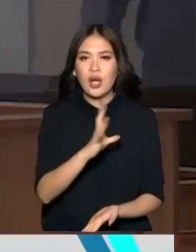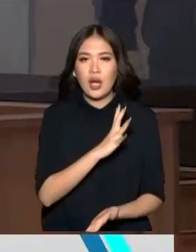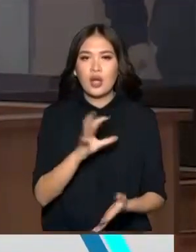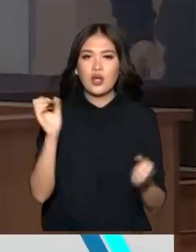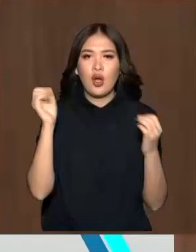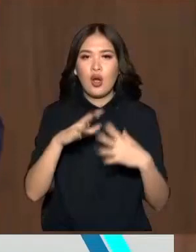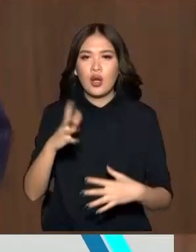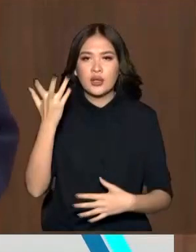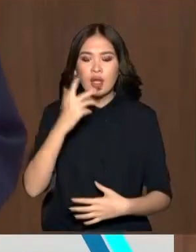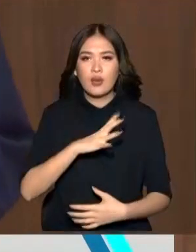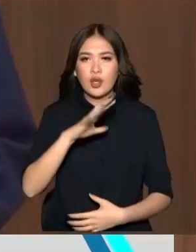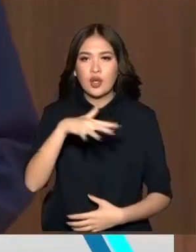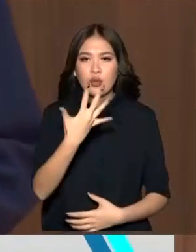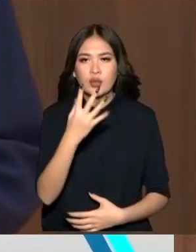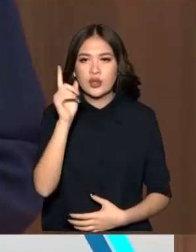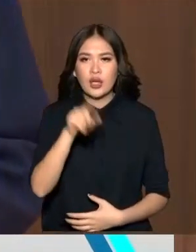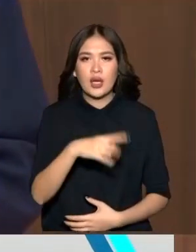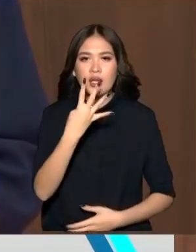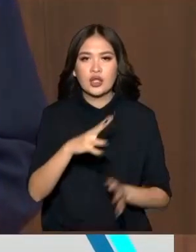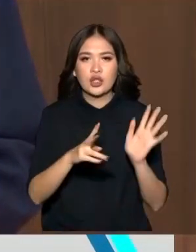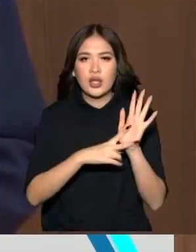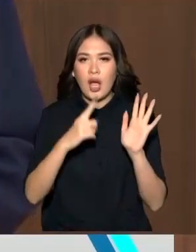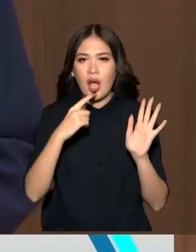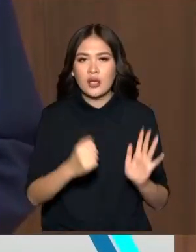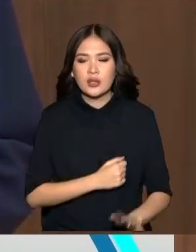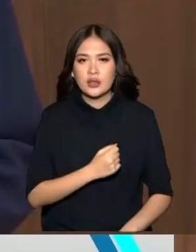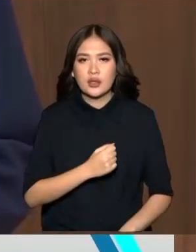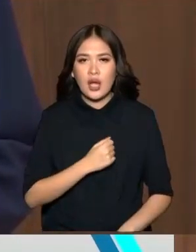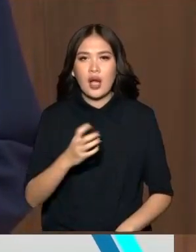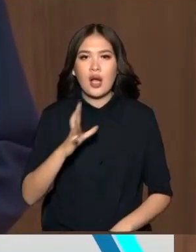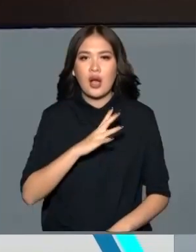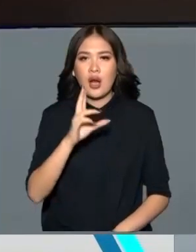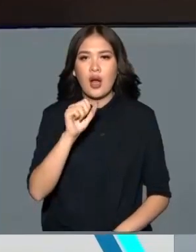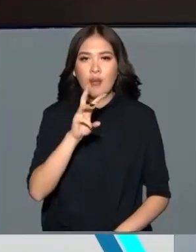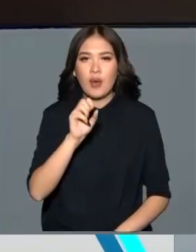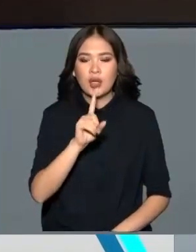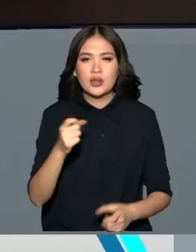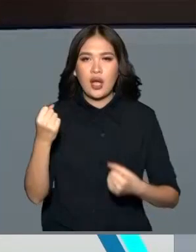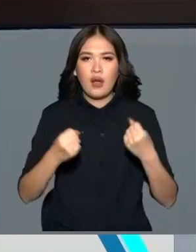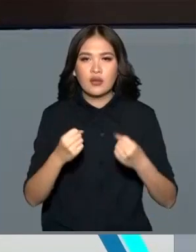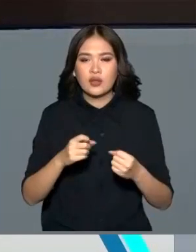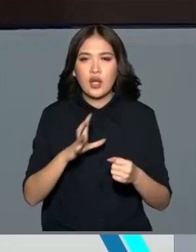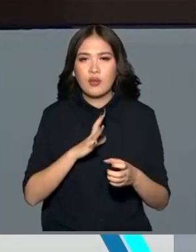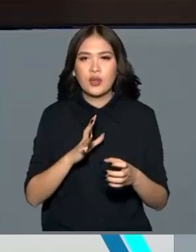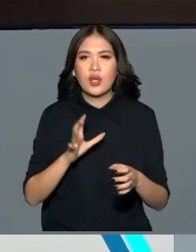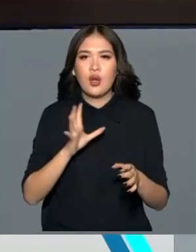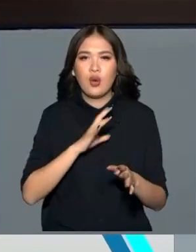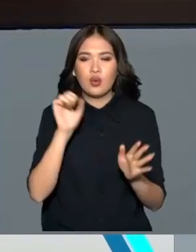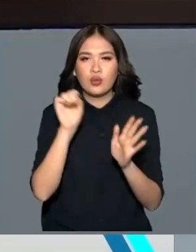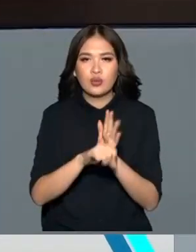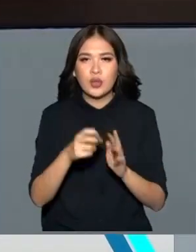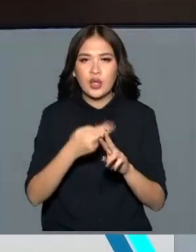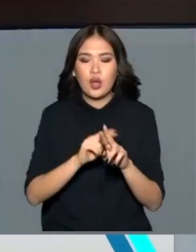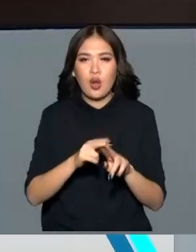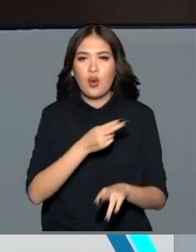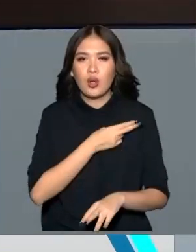қақтығыс кезінде 55-47 әскери бөлімінің сарбазы КамАЗ автокөлігінің астына түсіп оқыстан қаза тапты. Көп